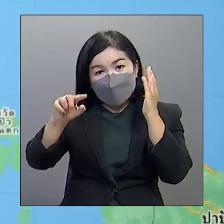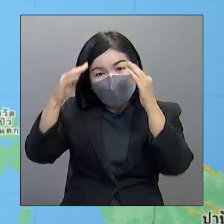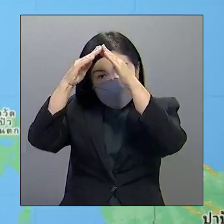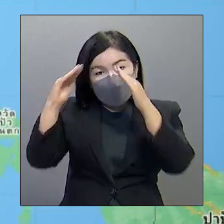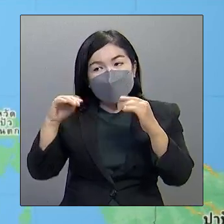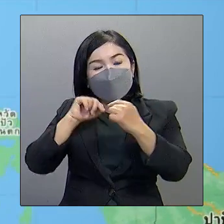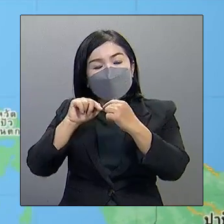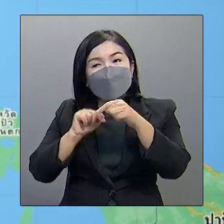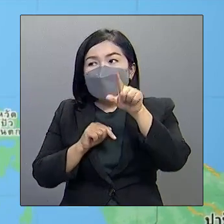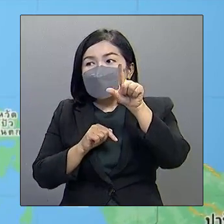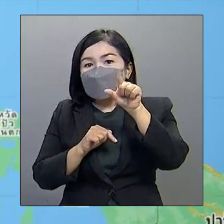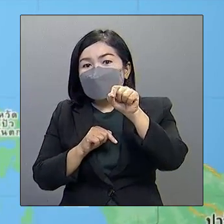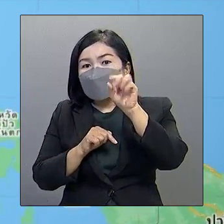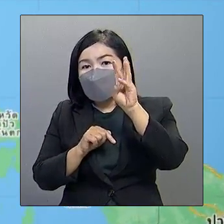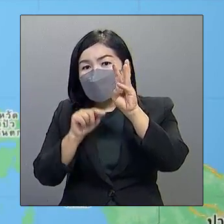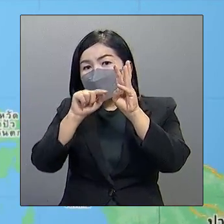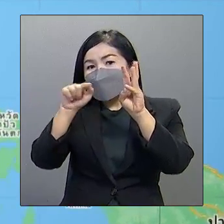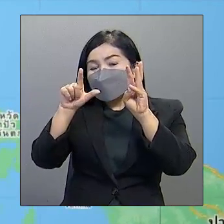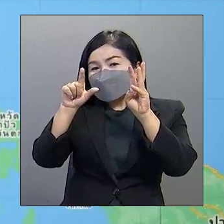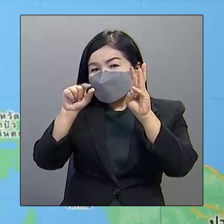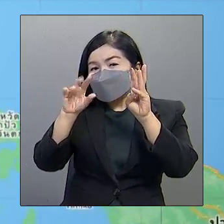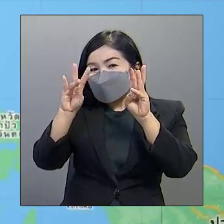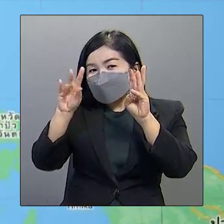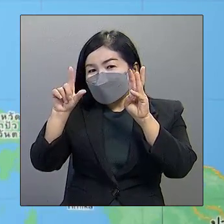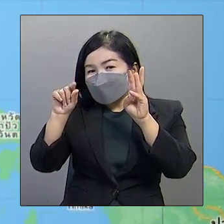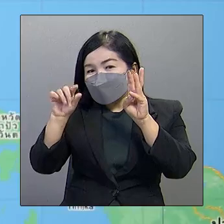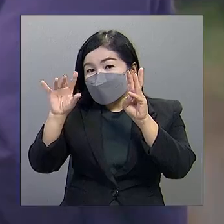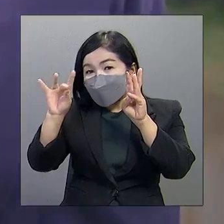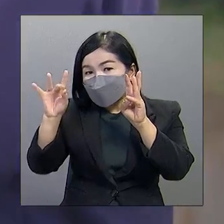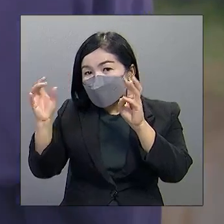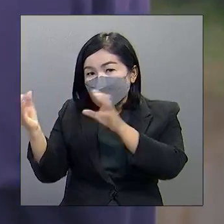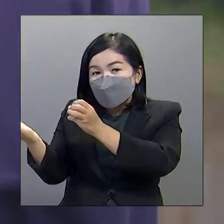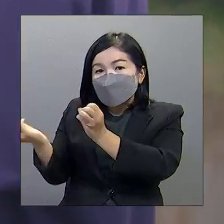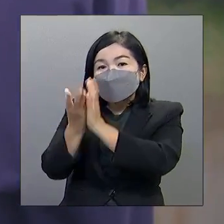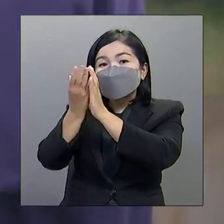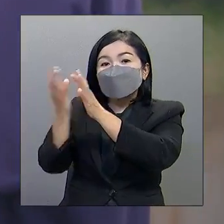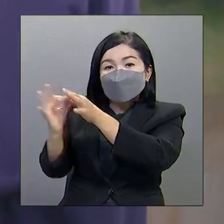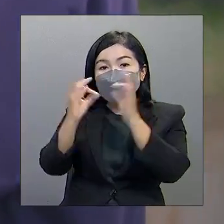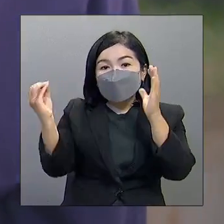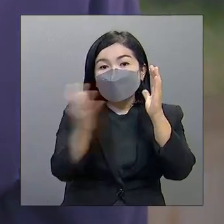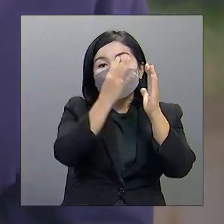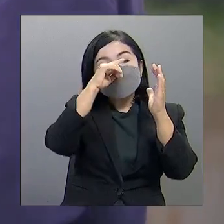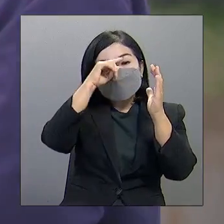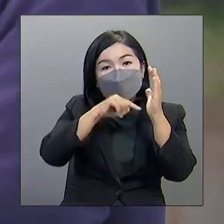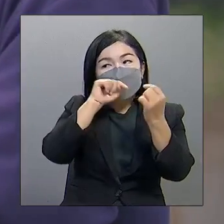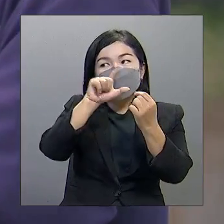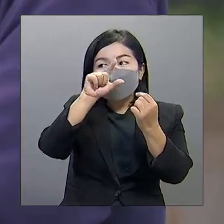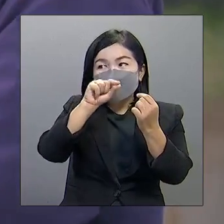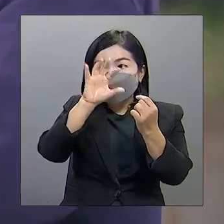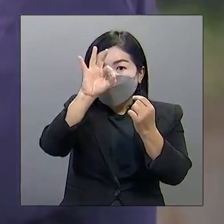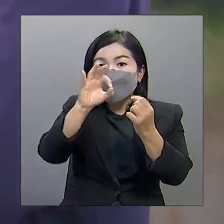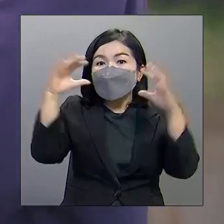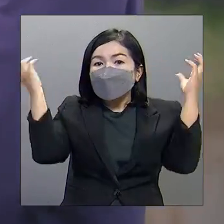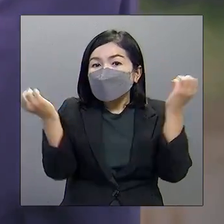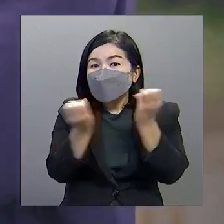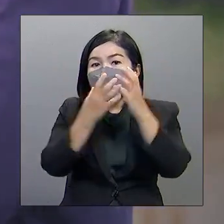โอเค แนวโน้มสูงมากที่จะเคลื่อนเข้าประเทศไทยในช่วงประมาณวันที่29 ครับ ฝนจะไล่ตกนะครับตั้งแต่ภาคตะวันออกเฉียงเหนือ นะ